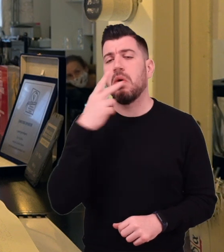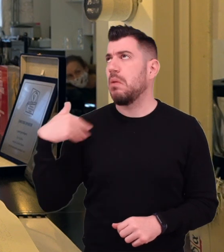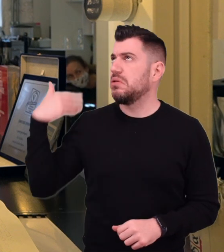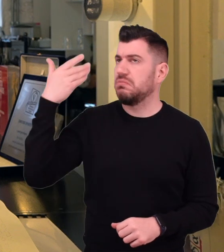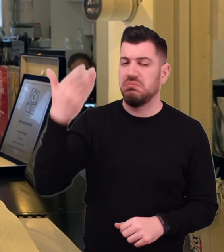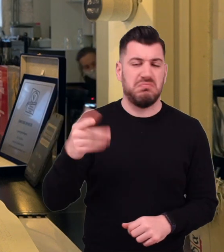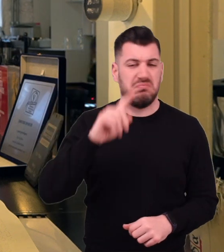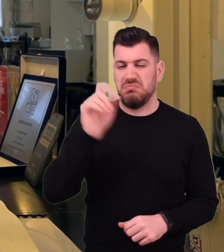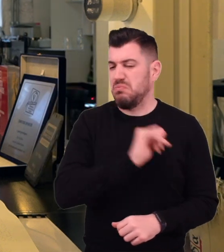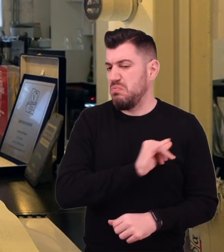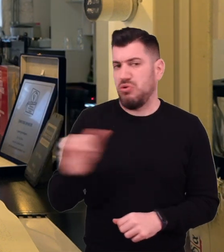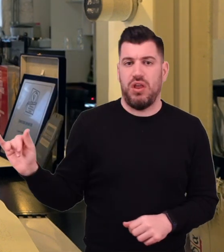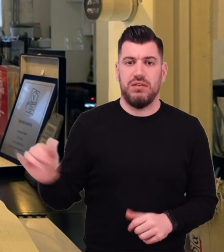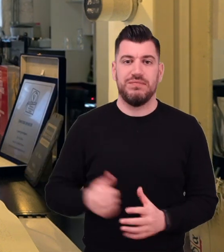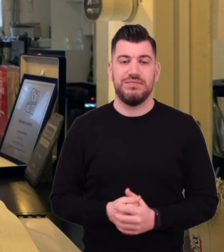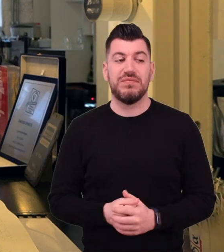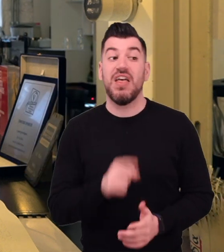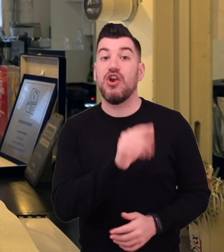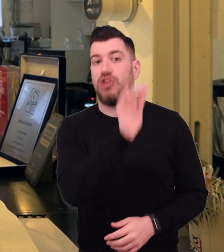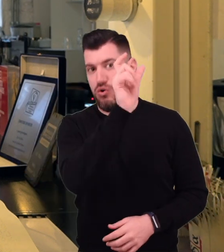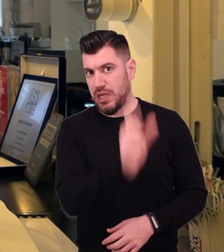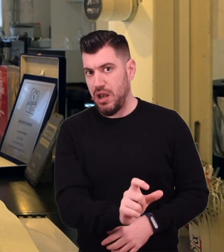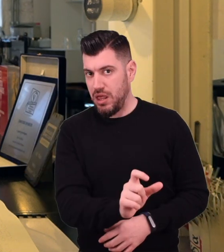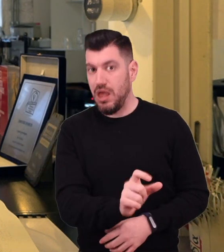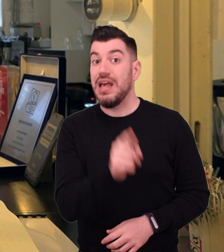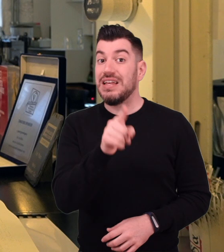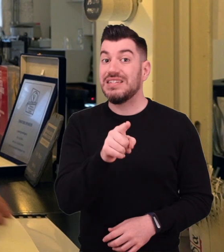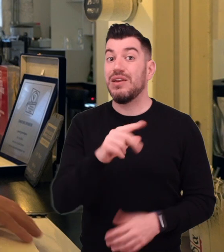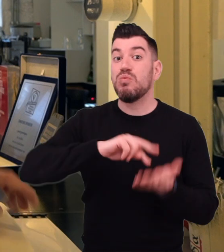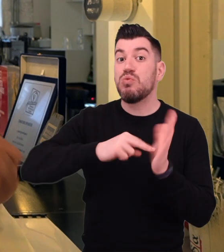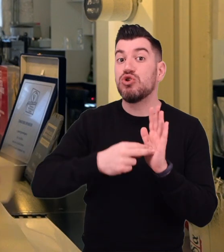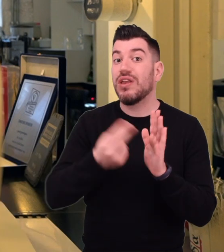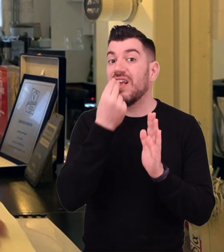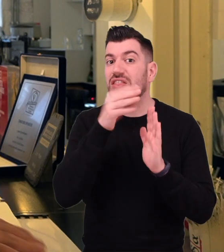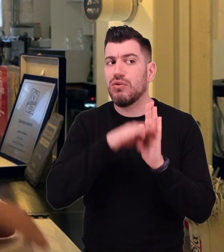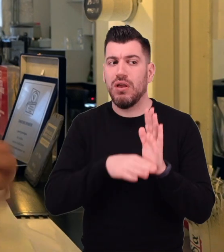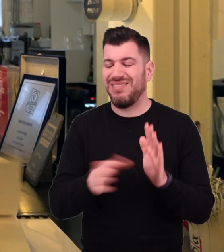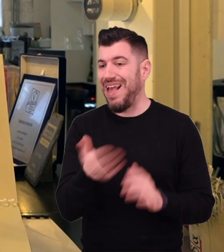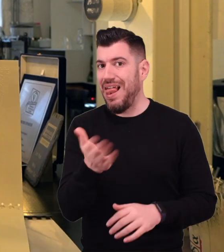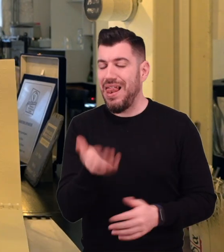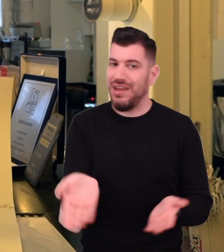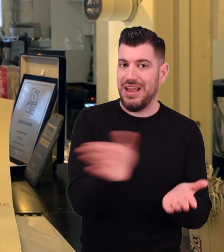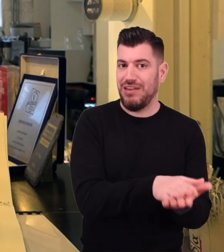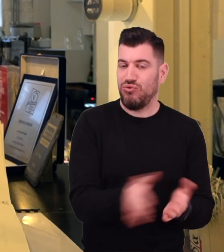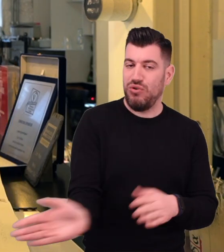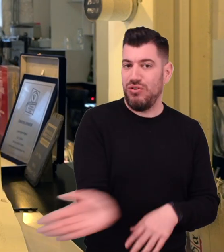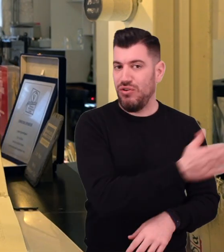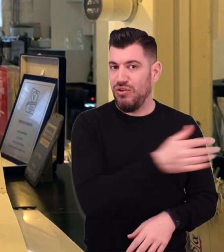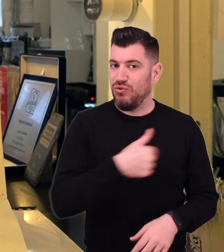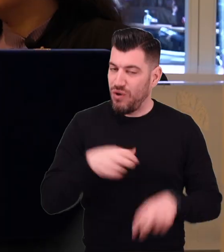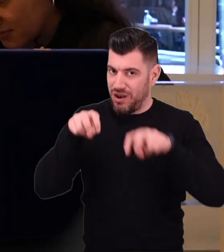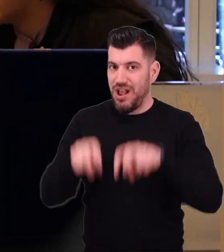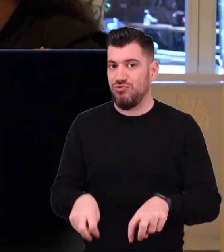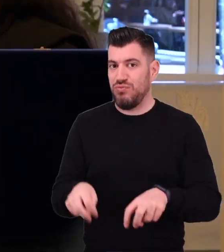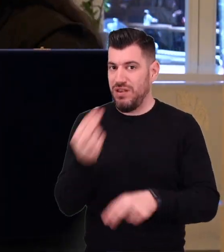ποτέ. Δεν σε ρωτάω εσένα, άστο. Και ένα προσεγμένο διαιτολόγιο. Όχι, διαιτολόγιο. Έλα, το κλείνουμε τώρα. Πάμε να καθίσουμε σε ένα